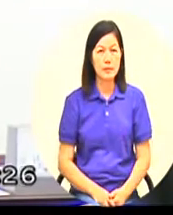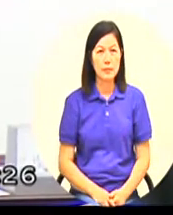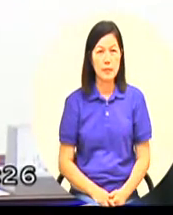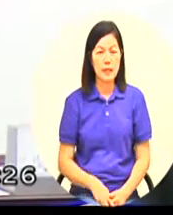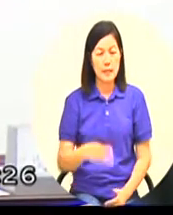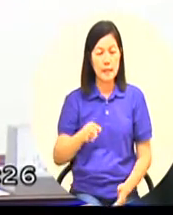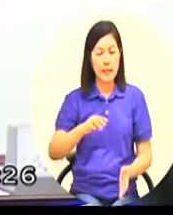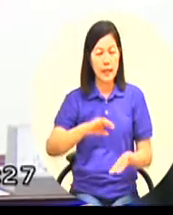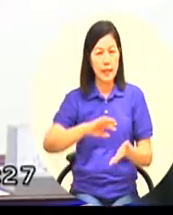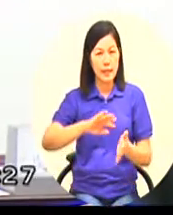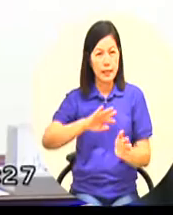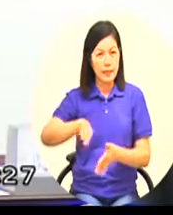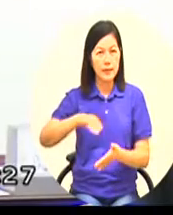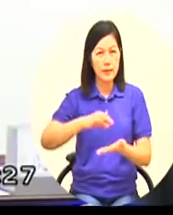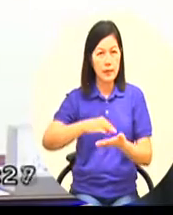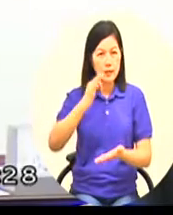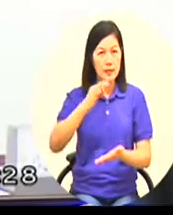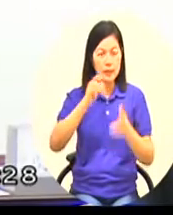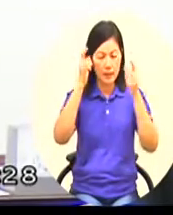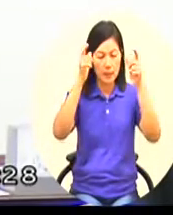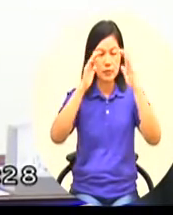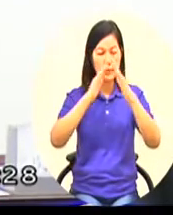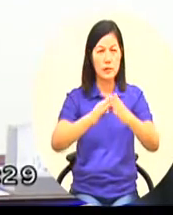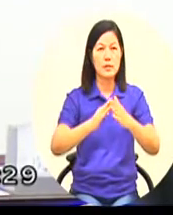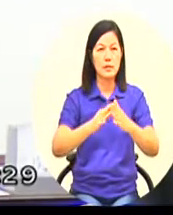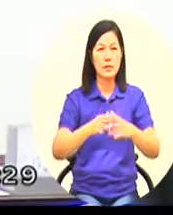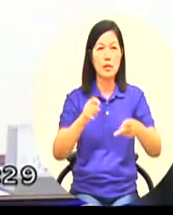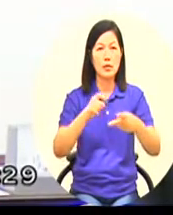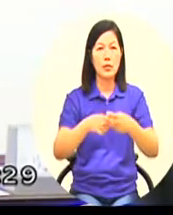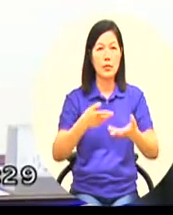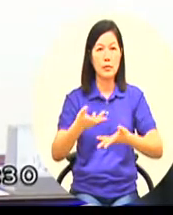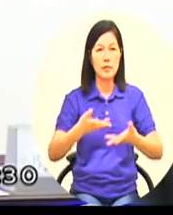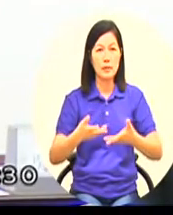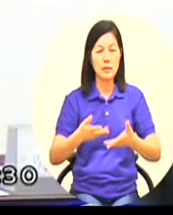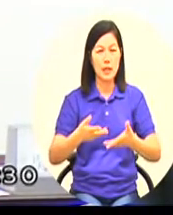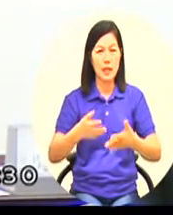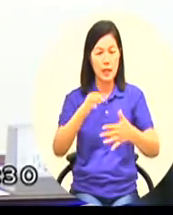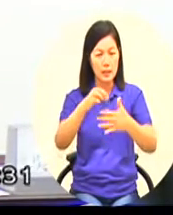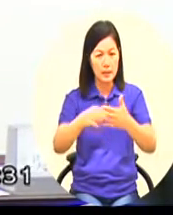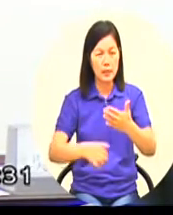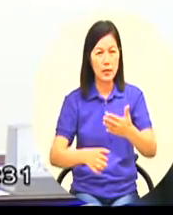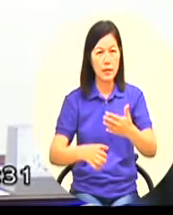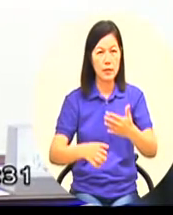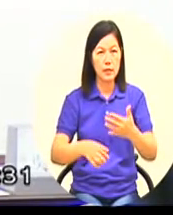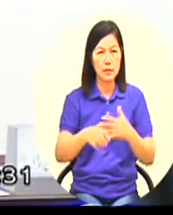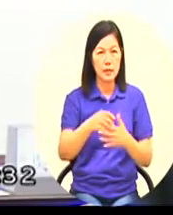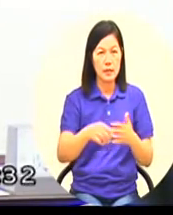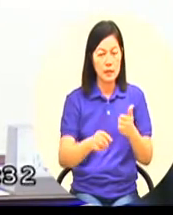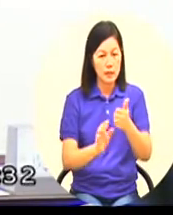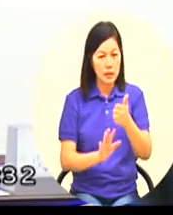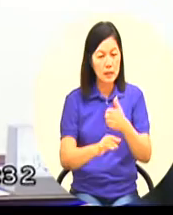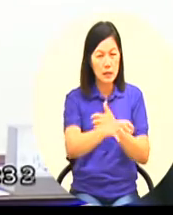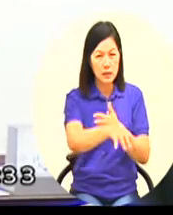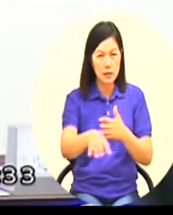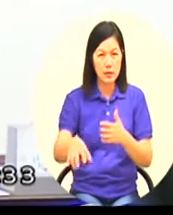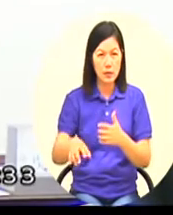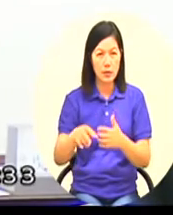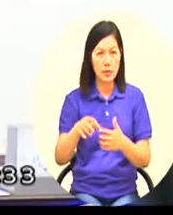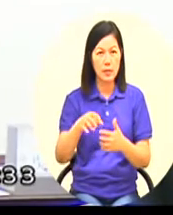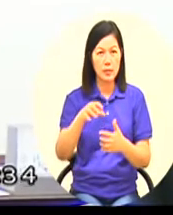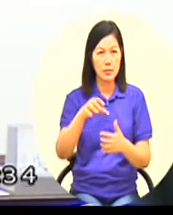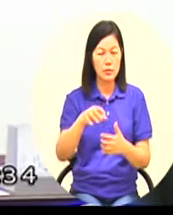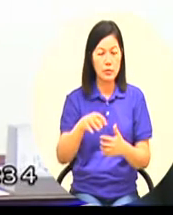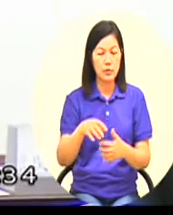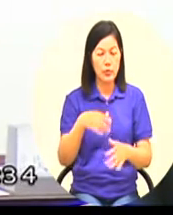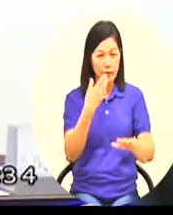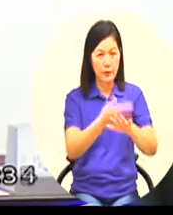议高雄市的公寓管理条例，大厦条例，它的单位列管单位好像是放在建管，是放